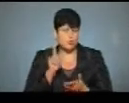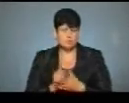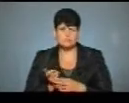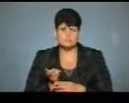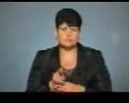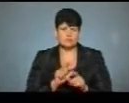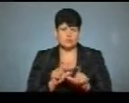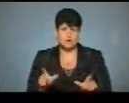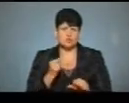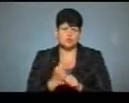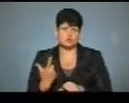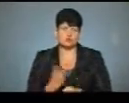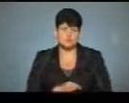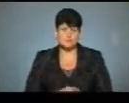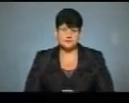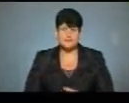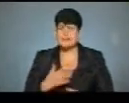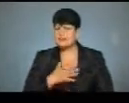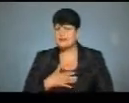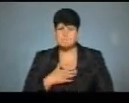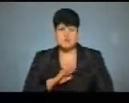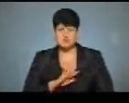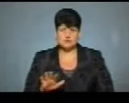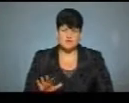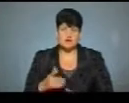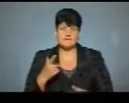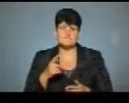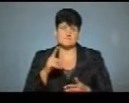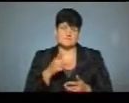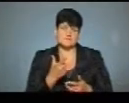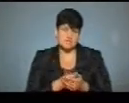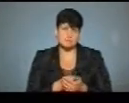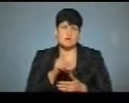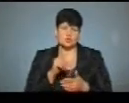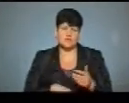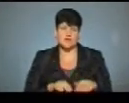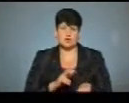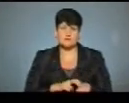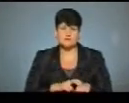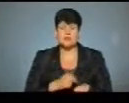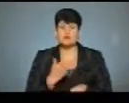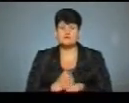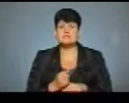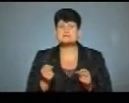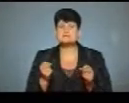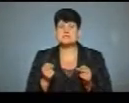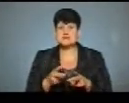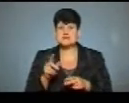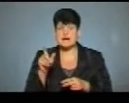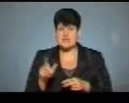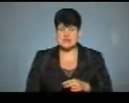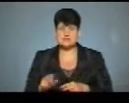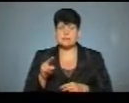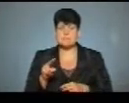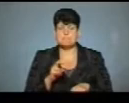поліклініку і зроблю ці щеплення. Не переживаю стосовно вакцини, довіряю лікарям. Головний спеціаліст-педіатр управління охорони